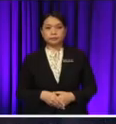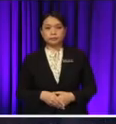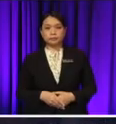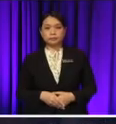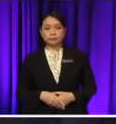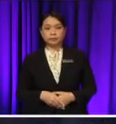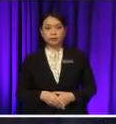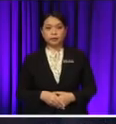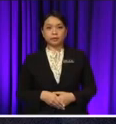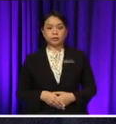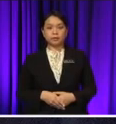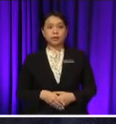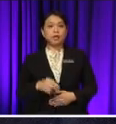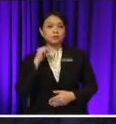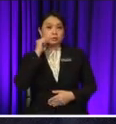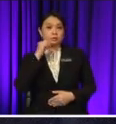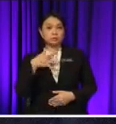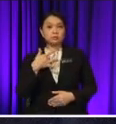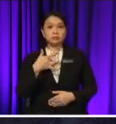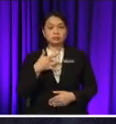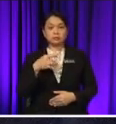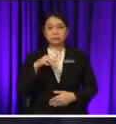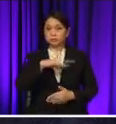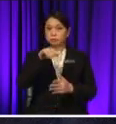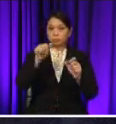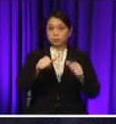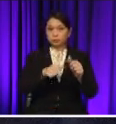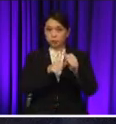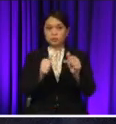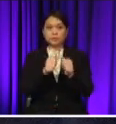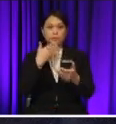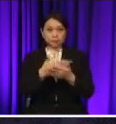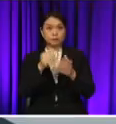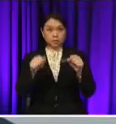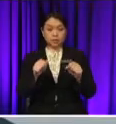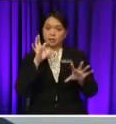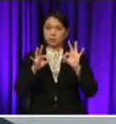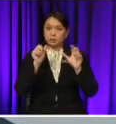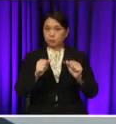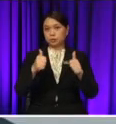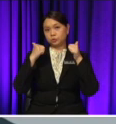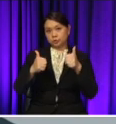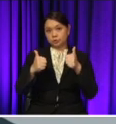semua dapat mengikuti dengan baik Kalau iya boleh tak bagi dabotam zam aku